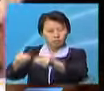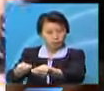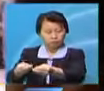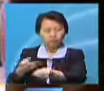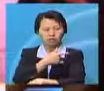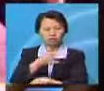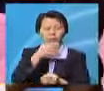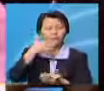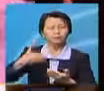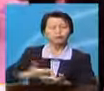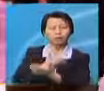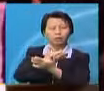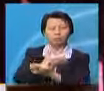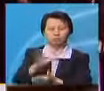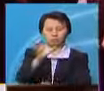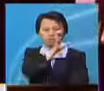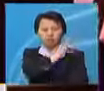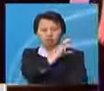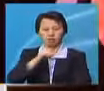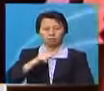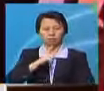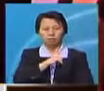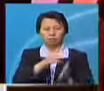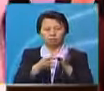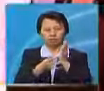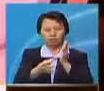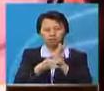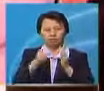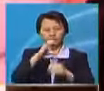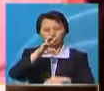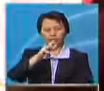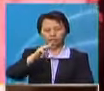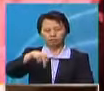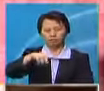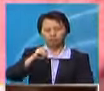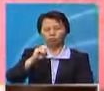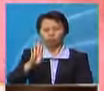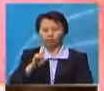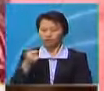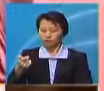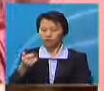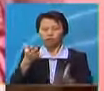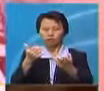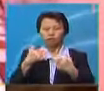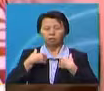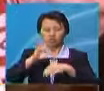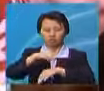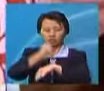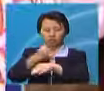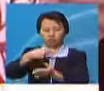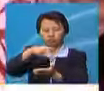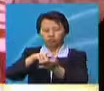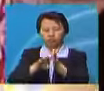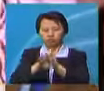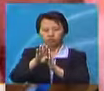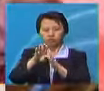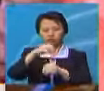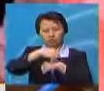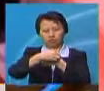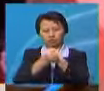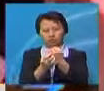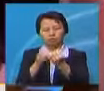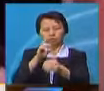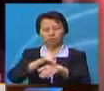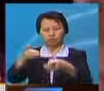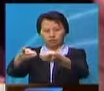diberikan. Terbaru, selaku pengerusi Lembaga Minyak Sawit Malaysia MPOB, beliau berhasrat mewujudkan pusat pembangunan sawit di